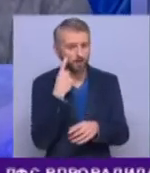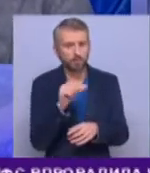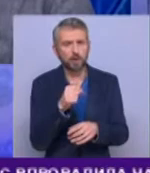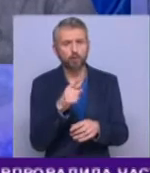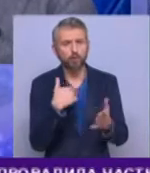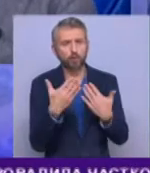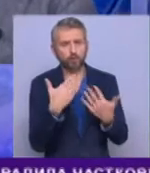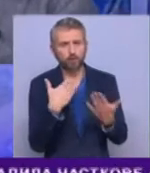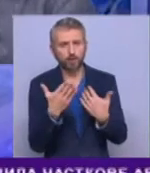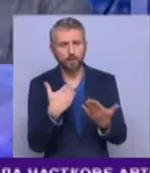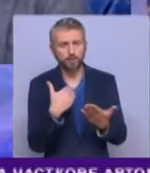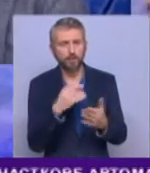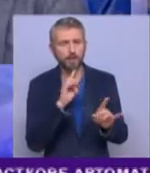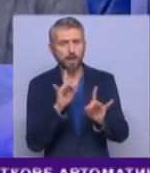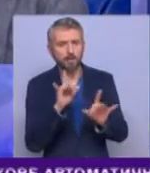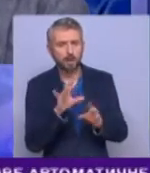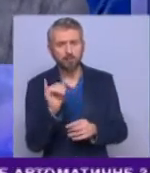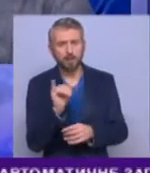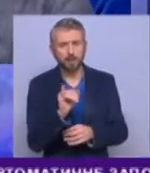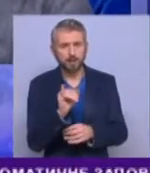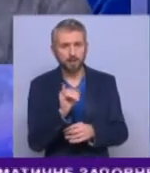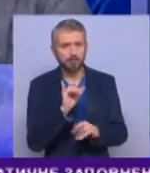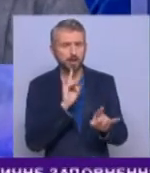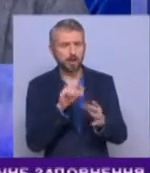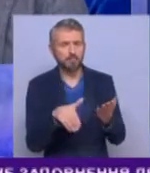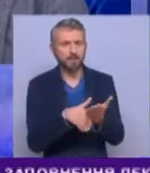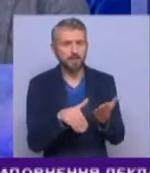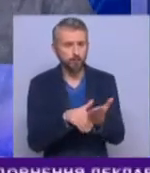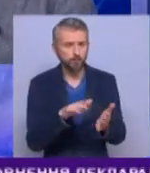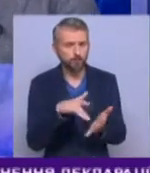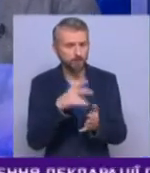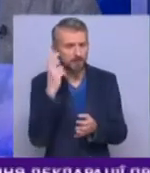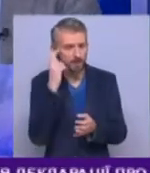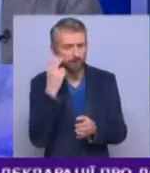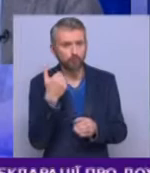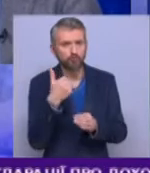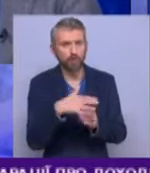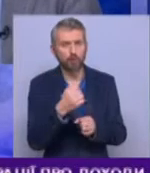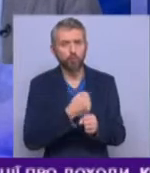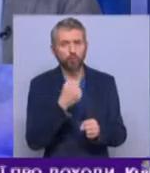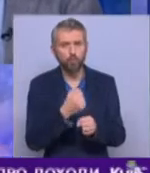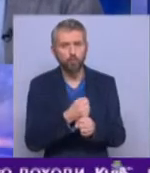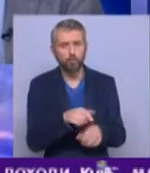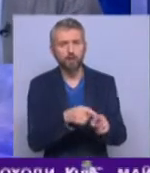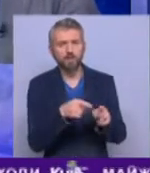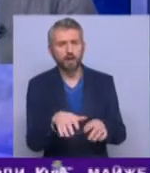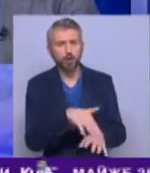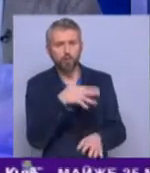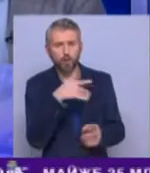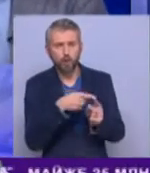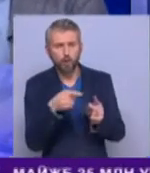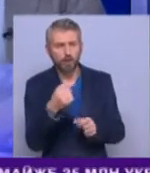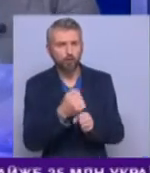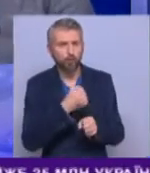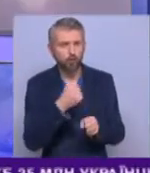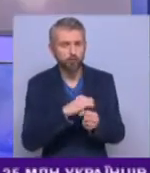стосується безпосередньо реклами і рекламних засобів в місті Київ вже розроблена за довгі роки, розроблена зараз